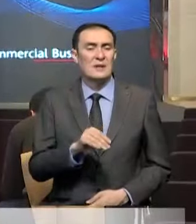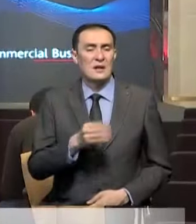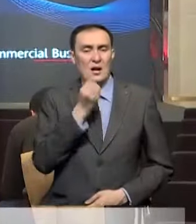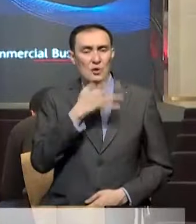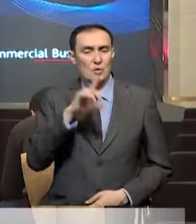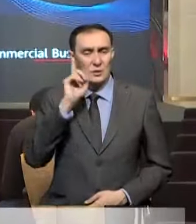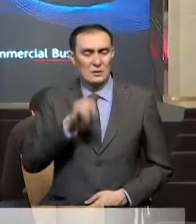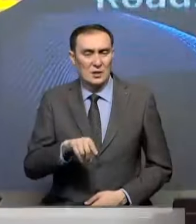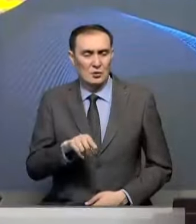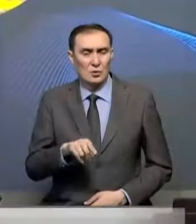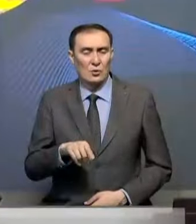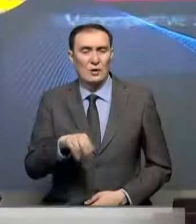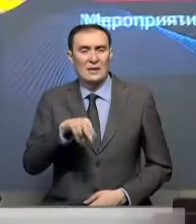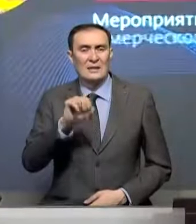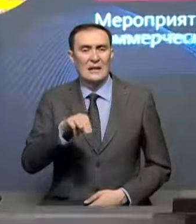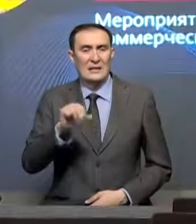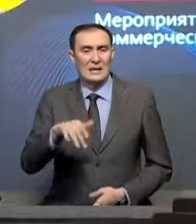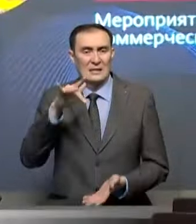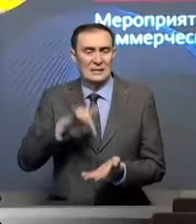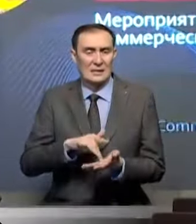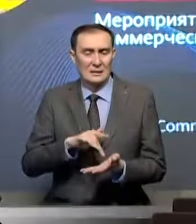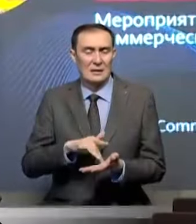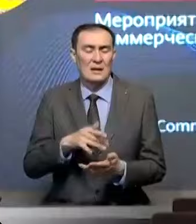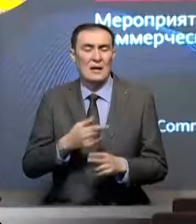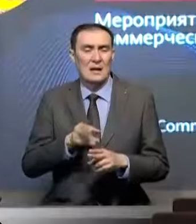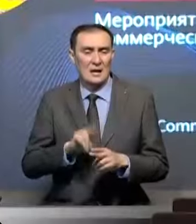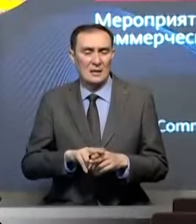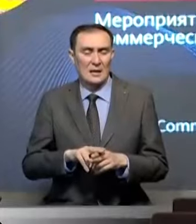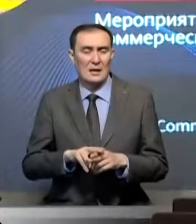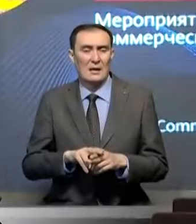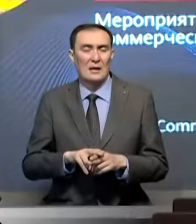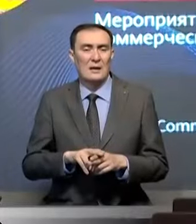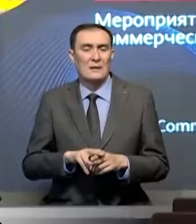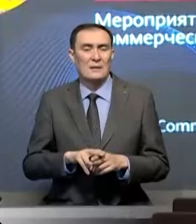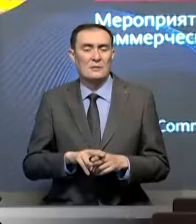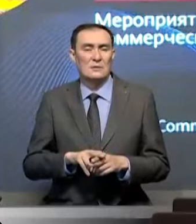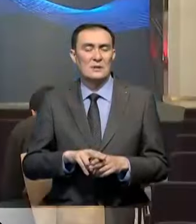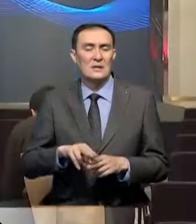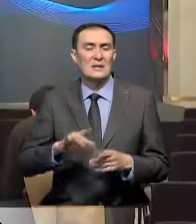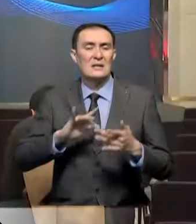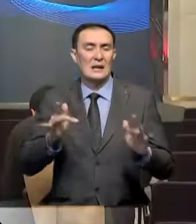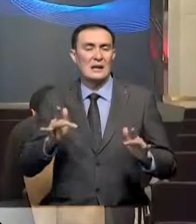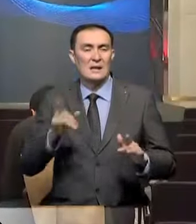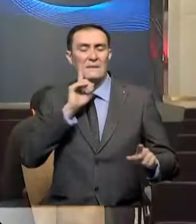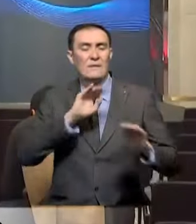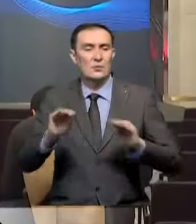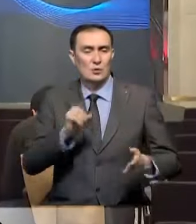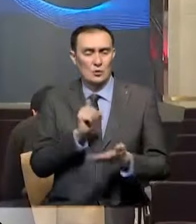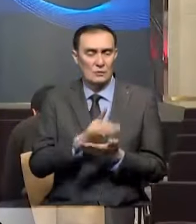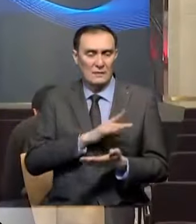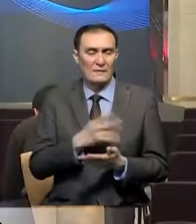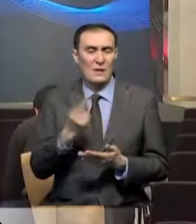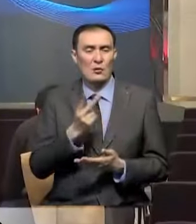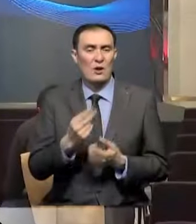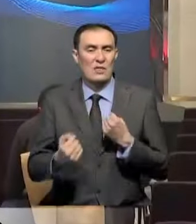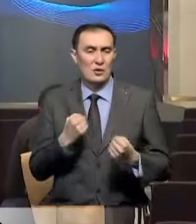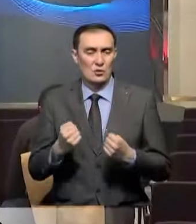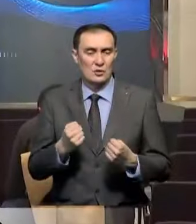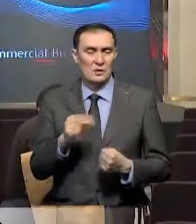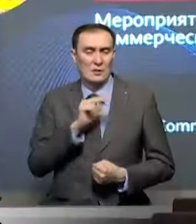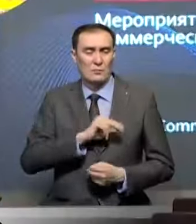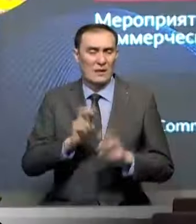вот тада центры на их важно - Это it инфраструктура второе - это Надёжность